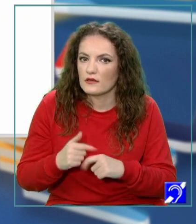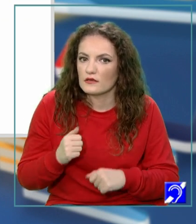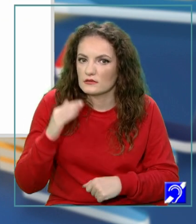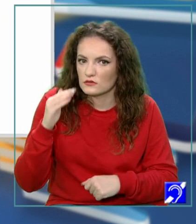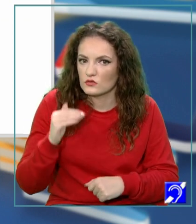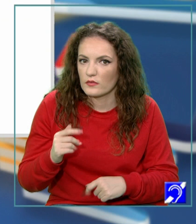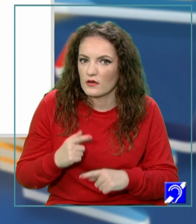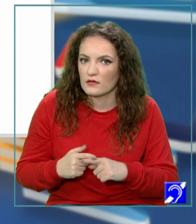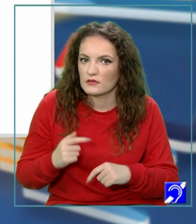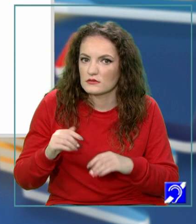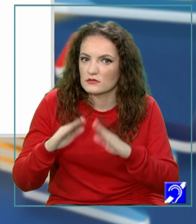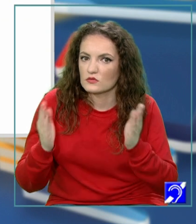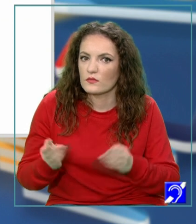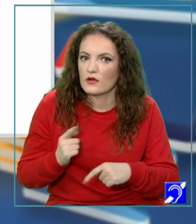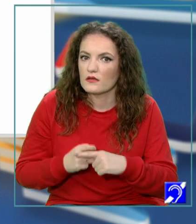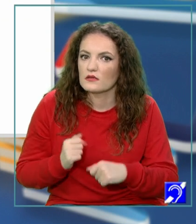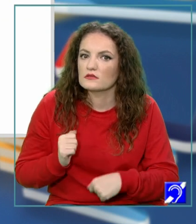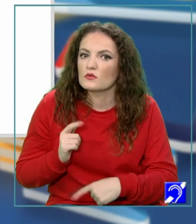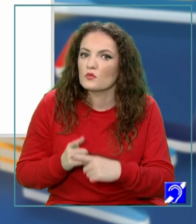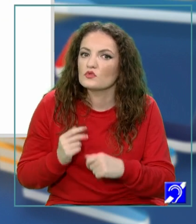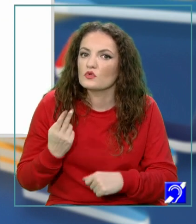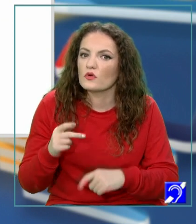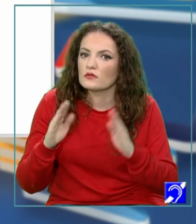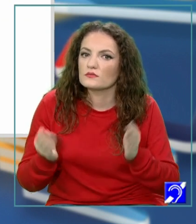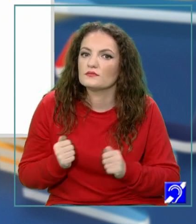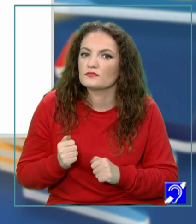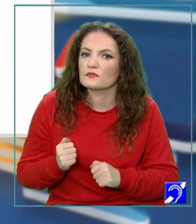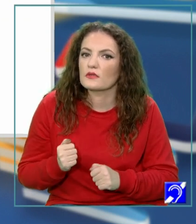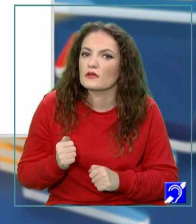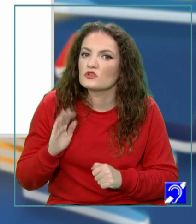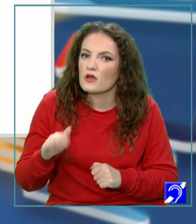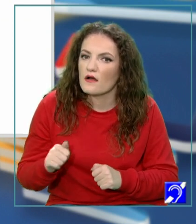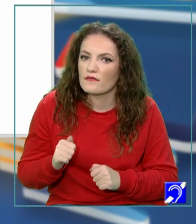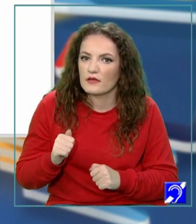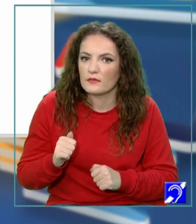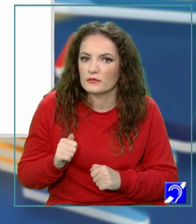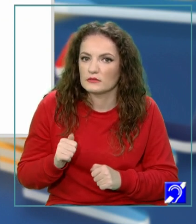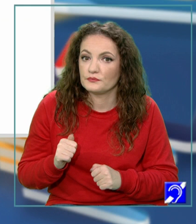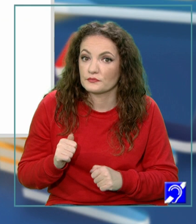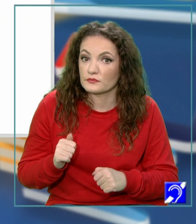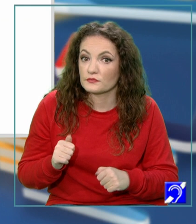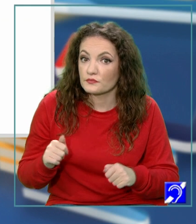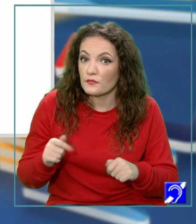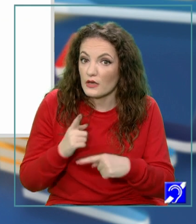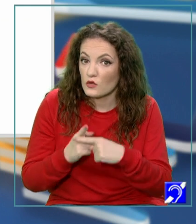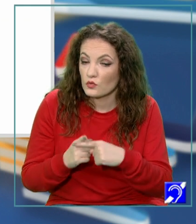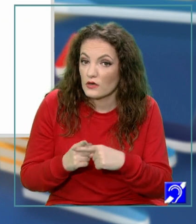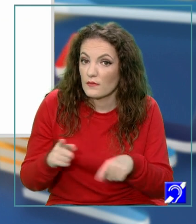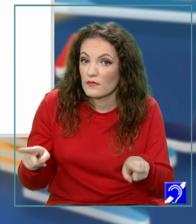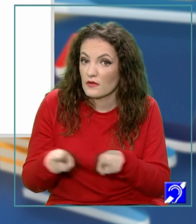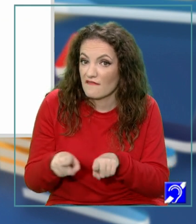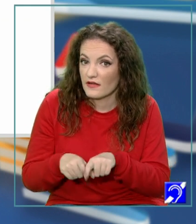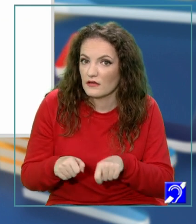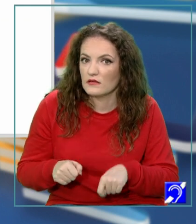și voi obține 5x plus 10 minus 3x supra x pe lângă x plus 2. Adunăm termenii asemenea. 5x minus